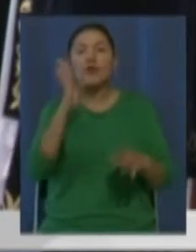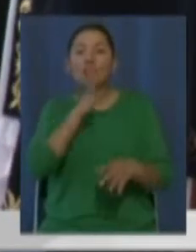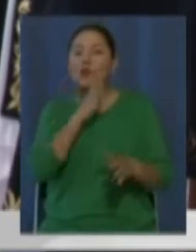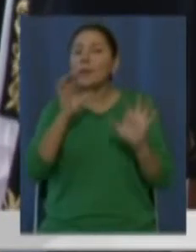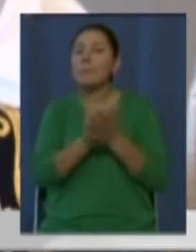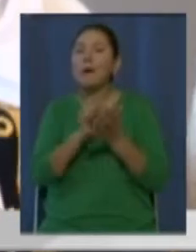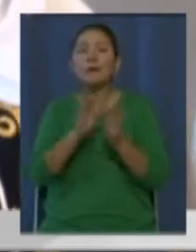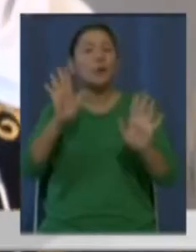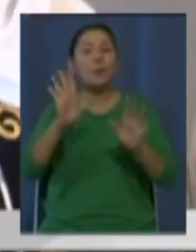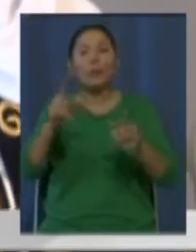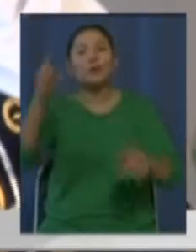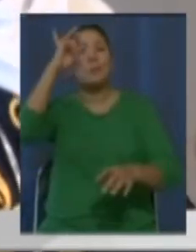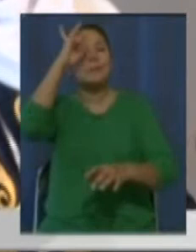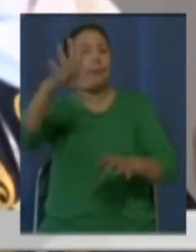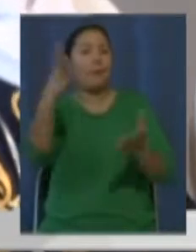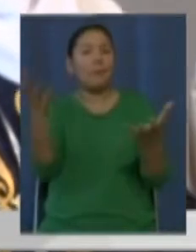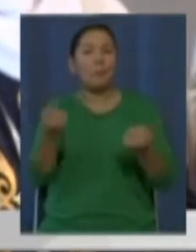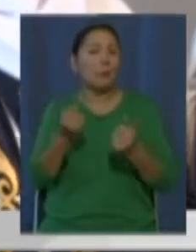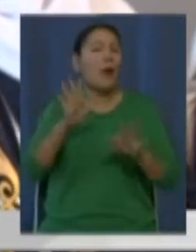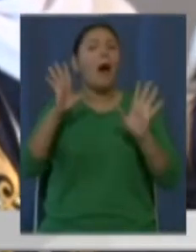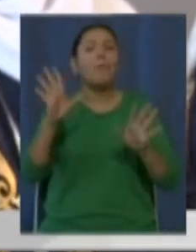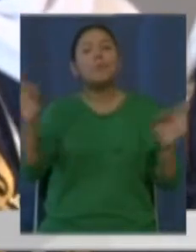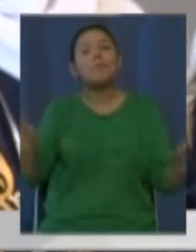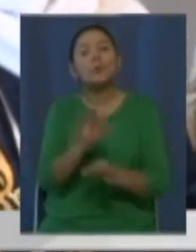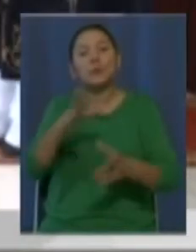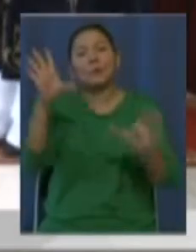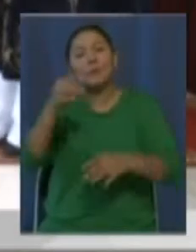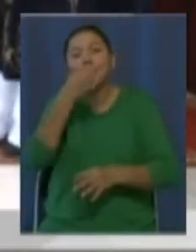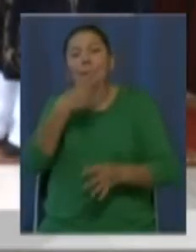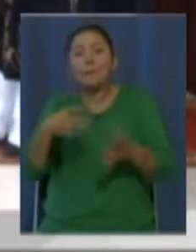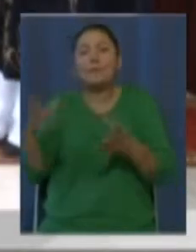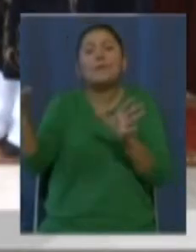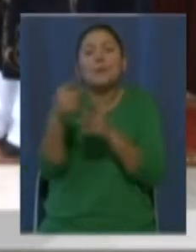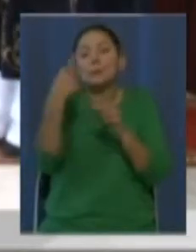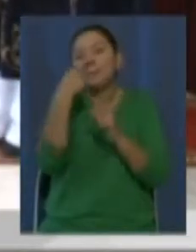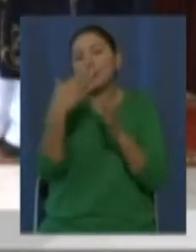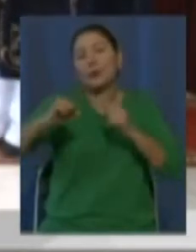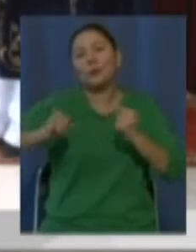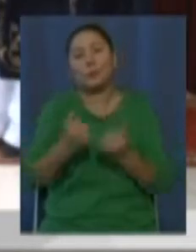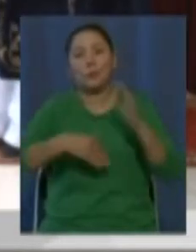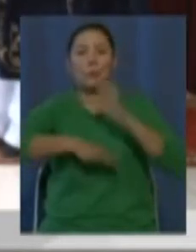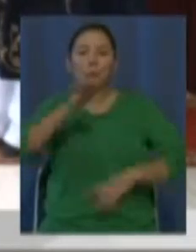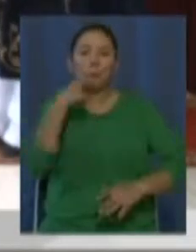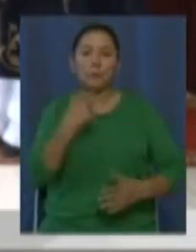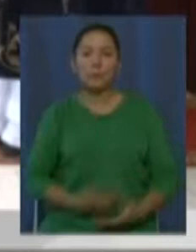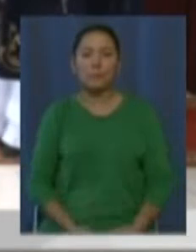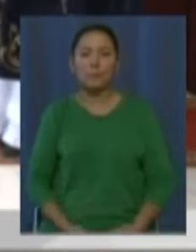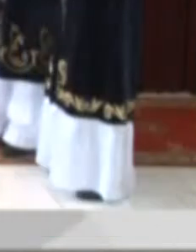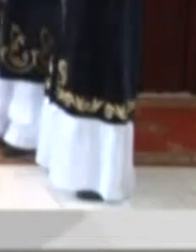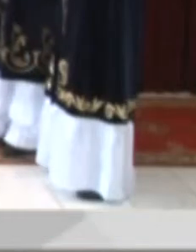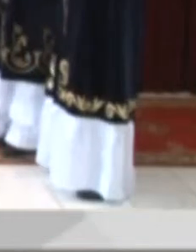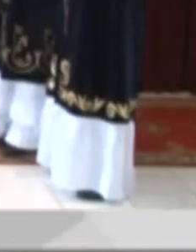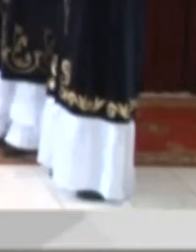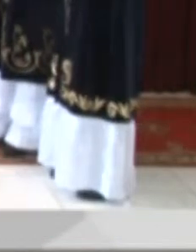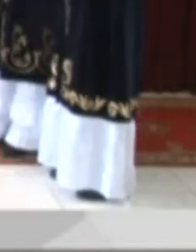жылдыздар фестивалінің силуық клуб сайыстарының жүлдегерлері. Әсел Тұмашқызы, Жұмазия Оразай, Сағындық Нарықов, Беркінбай Қарабаев, өңір жаңалықтары.